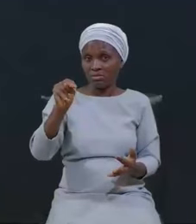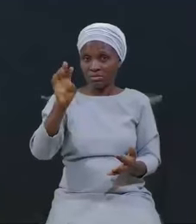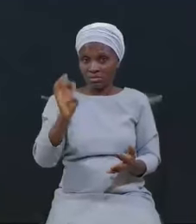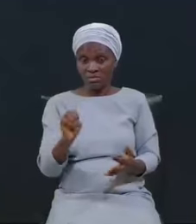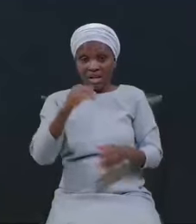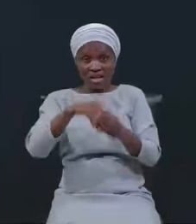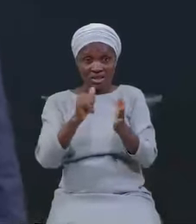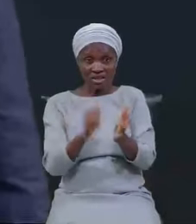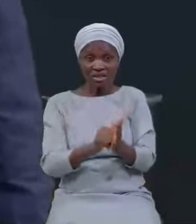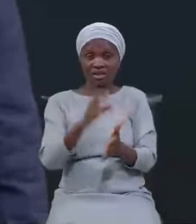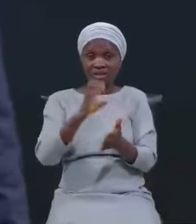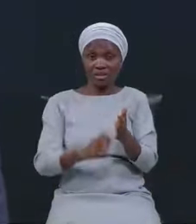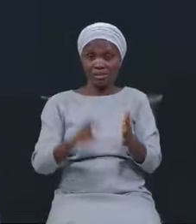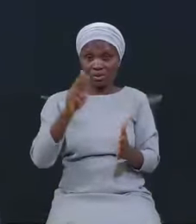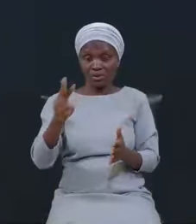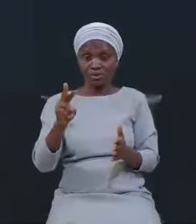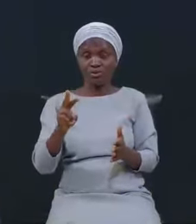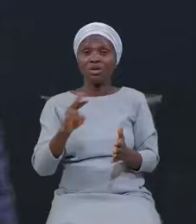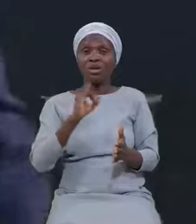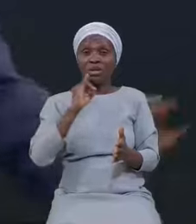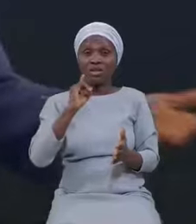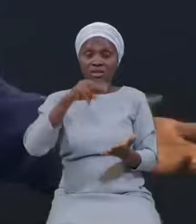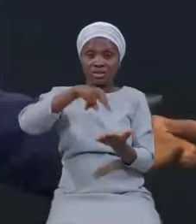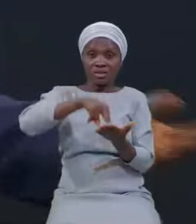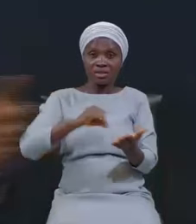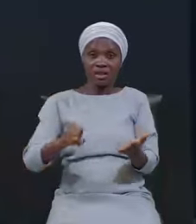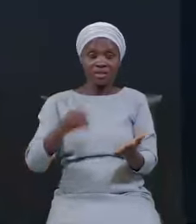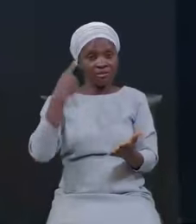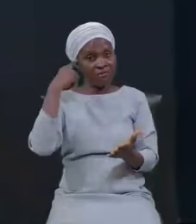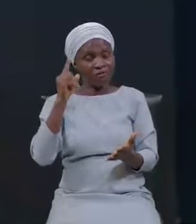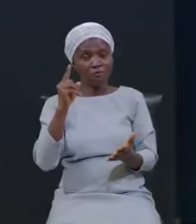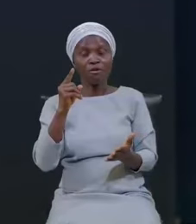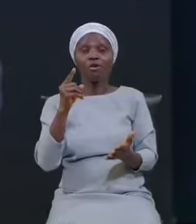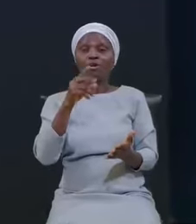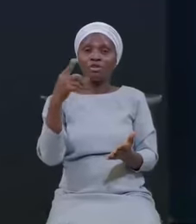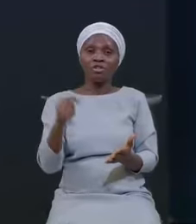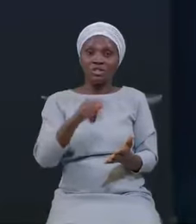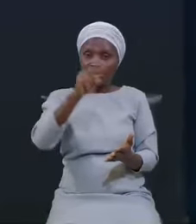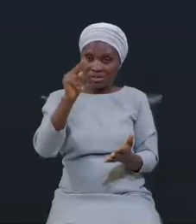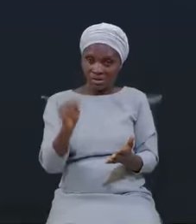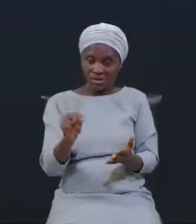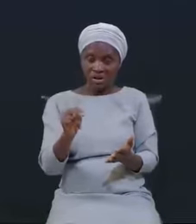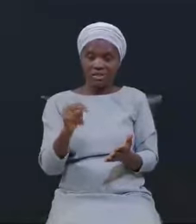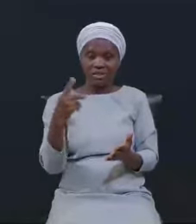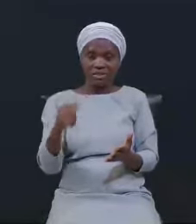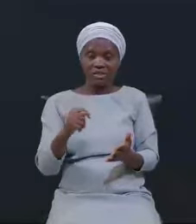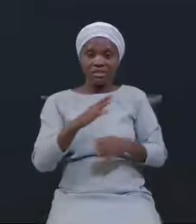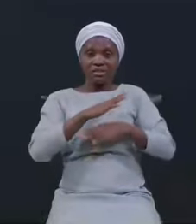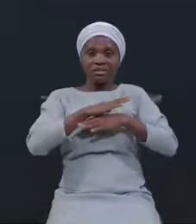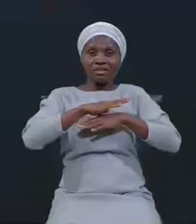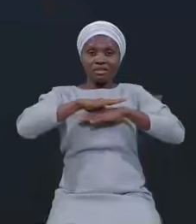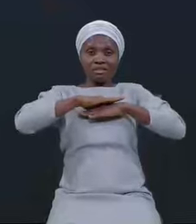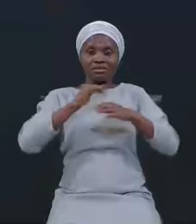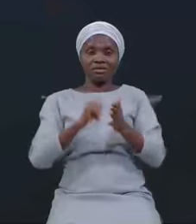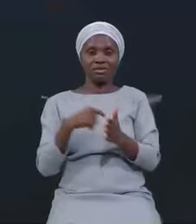la satisfaction n'est plus, voici ce que nous rencontrons. La mère a entendu